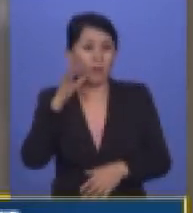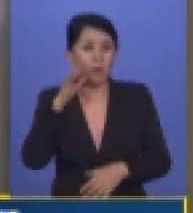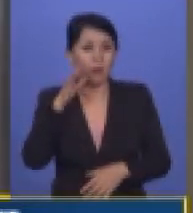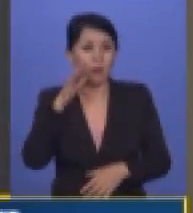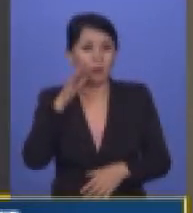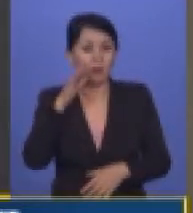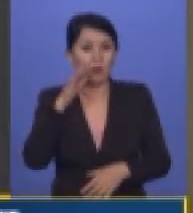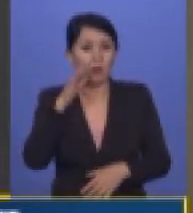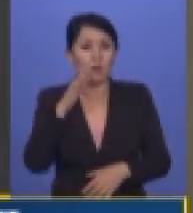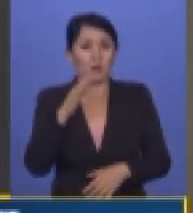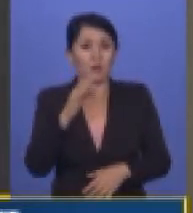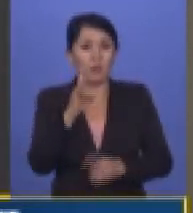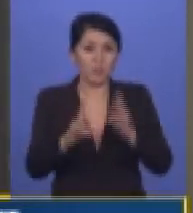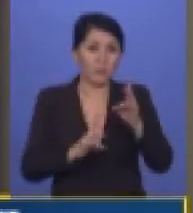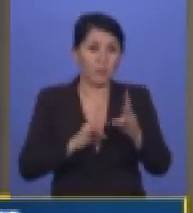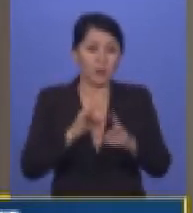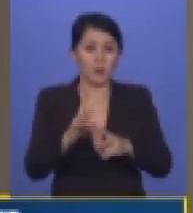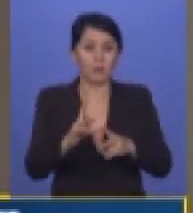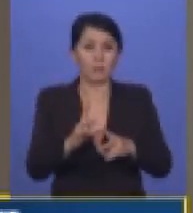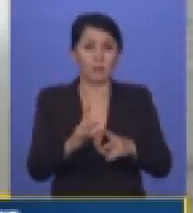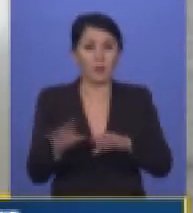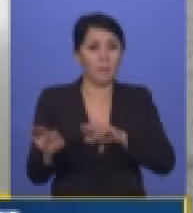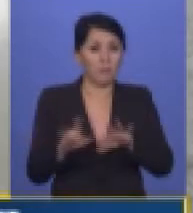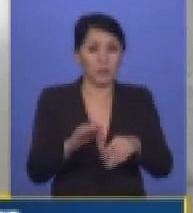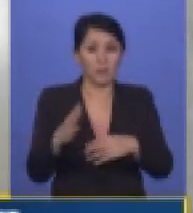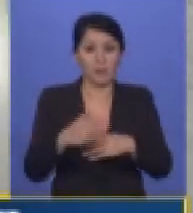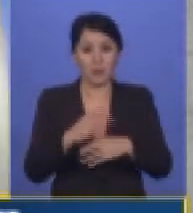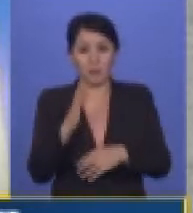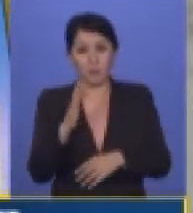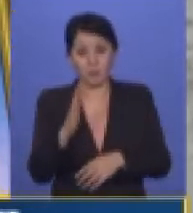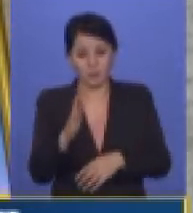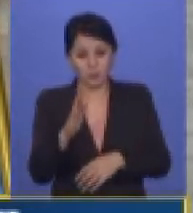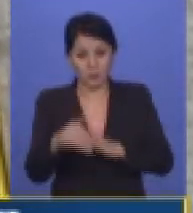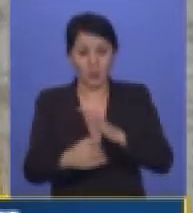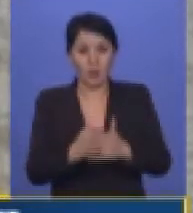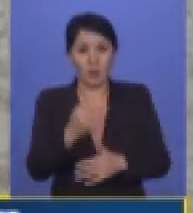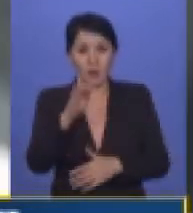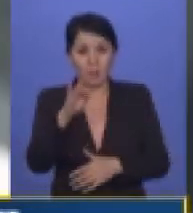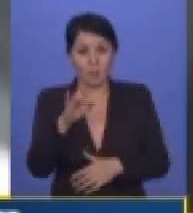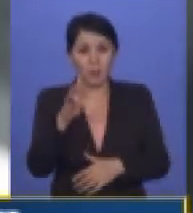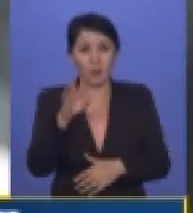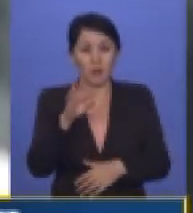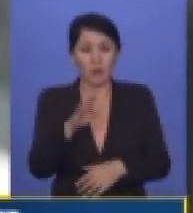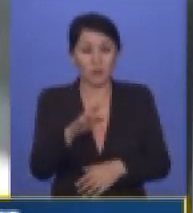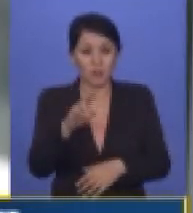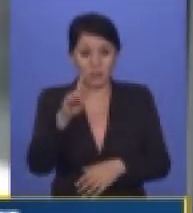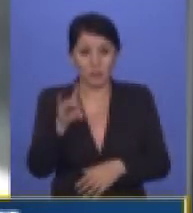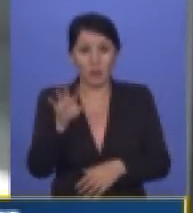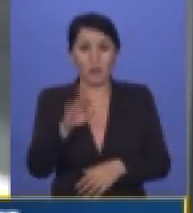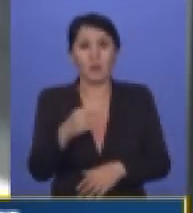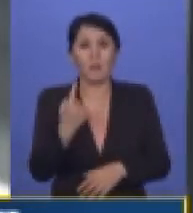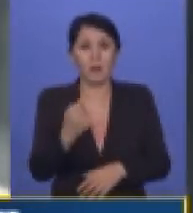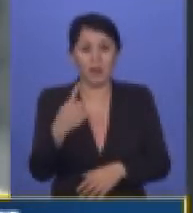сиырлардың жүруіне байланысты жиі шағымданады. Кейін шаралар қабылдаймыз. Жаңа участкелік пункт Краснознаменная ауылы Конституция көшесі